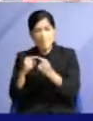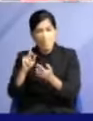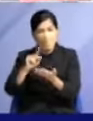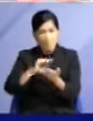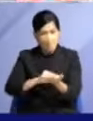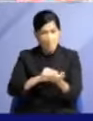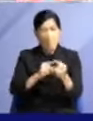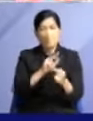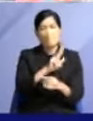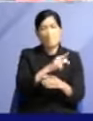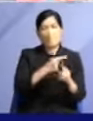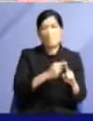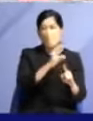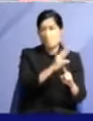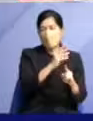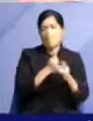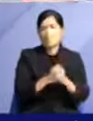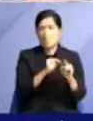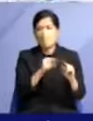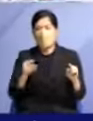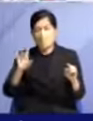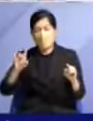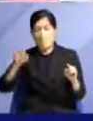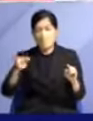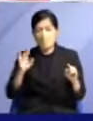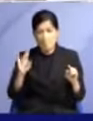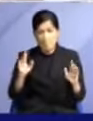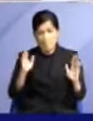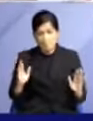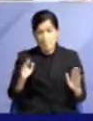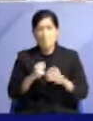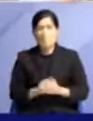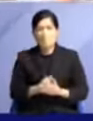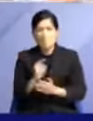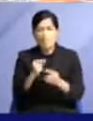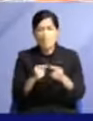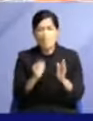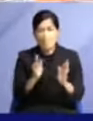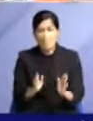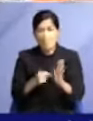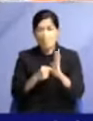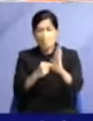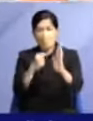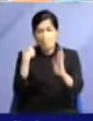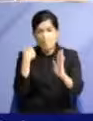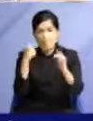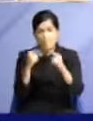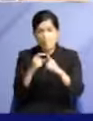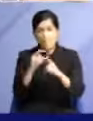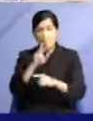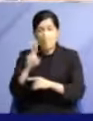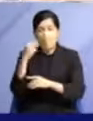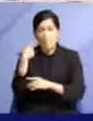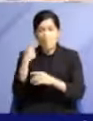น2564ถึง8กรกฎาคม2564เนี่ยนะคะก็มีผู้ยื่นคำร้องทั้งสิ้น120รายด้วย